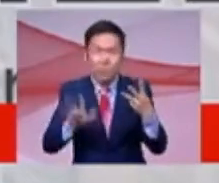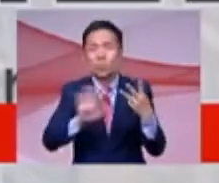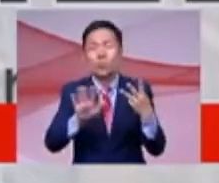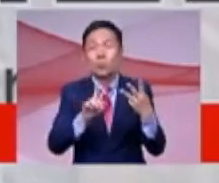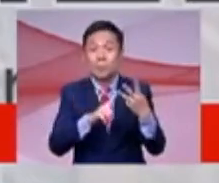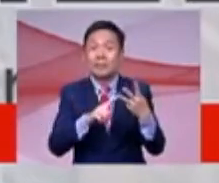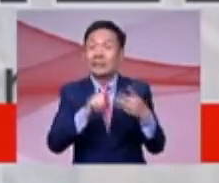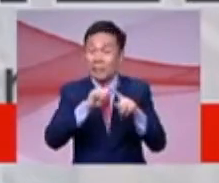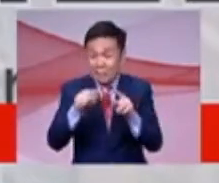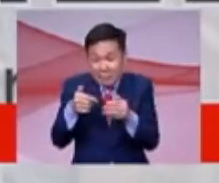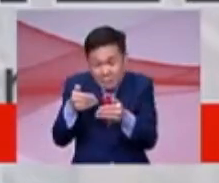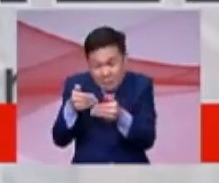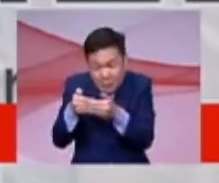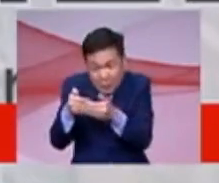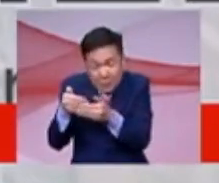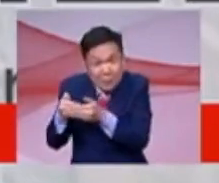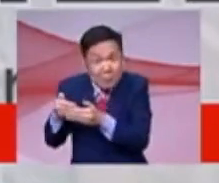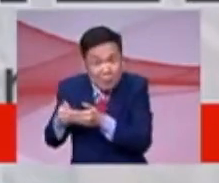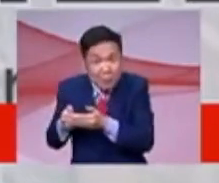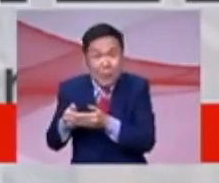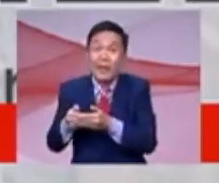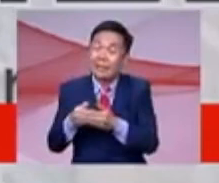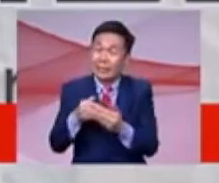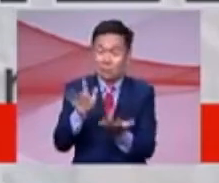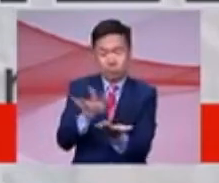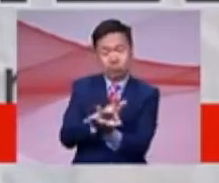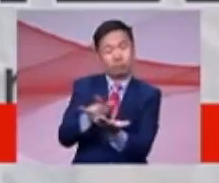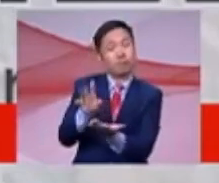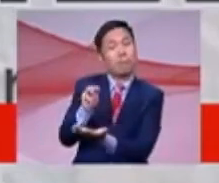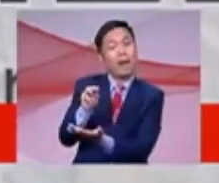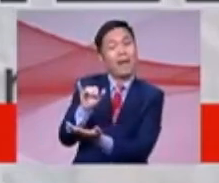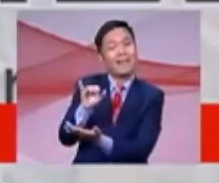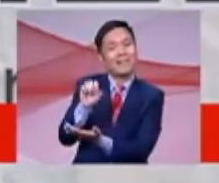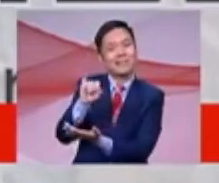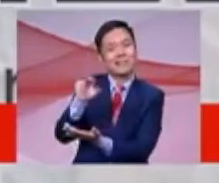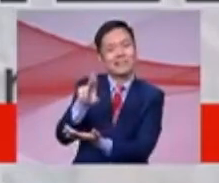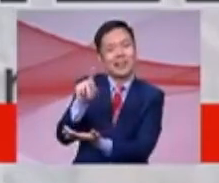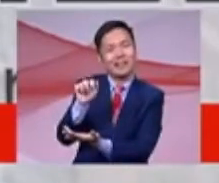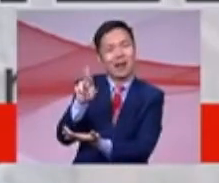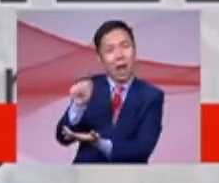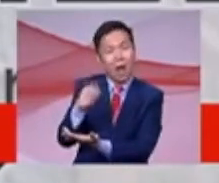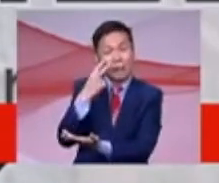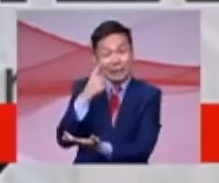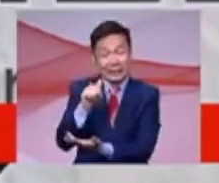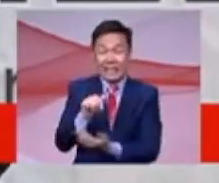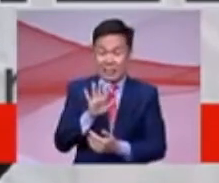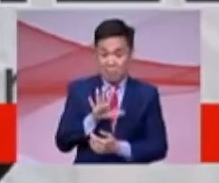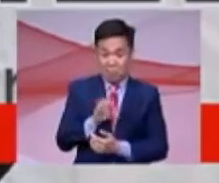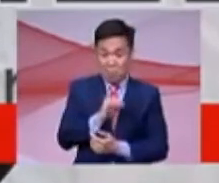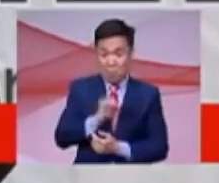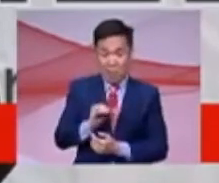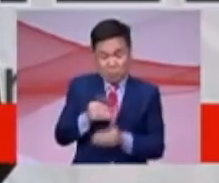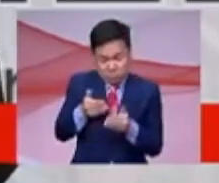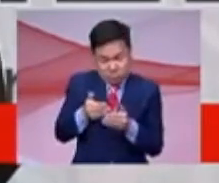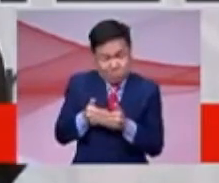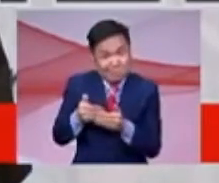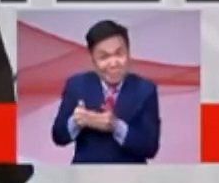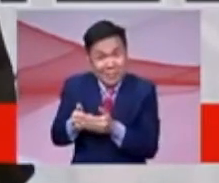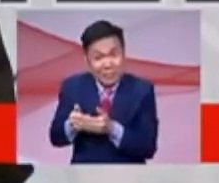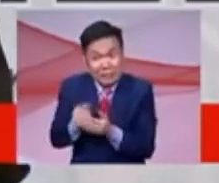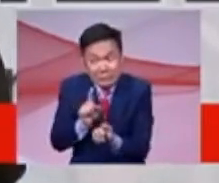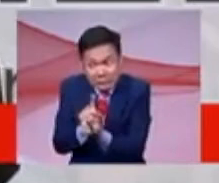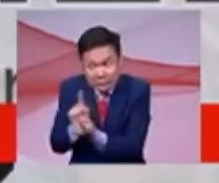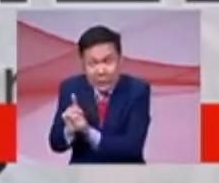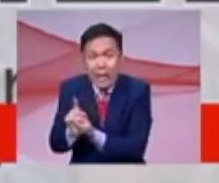Tapi close contact, kita juga menggunakan My Sejahtera setakat ini. 50% close contact kita menggunakan